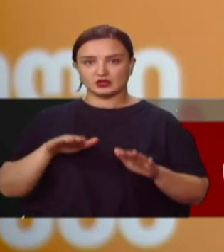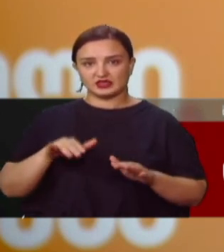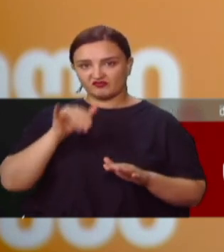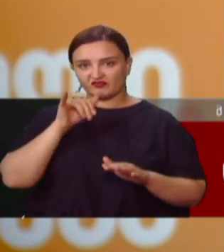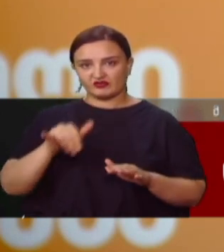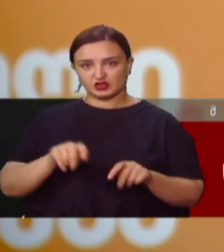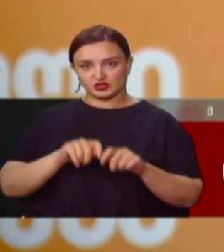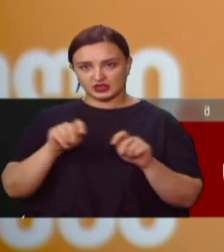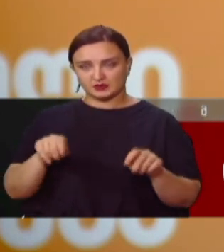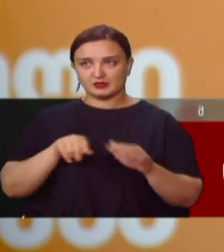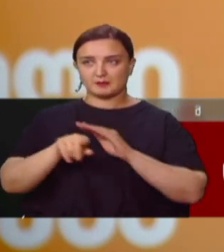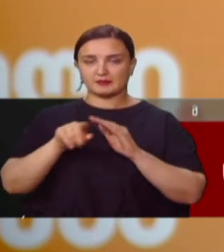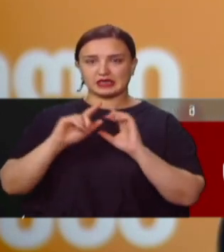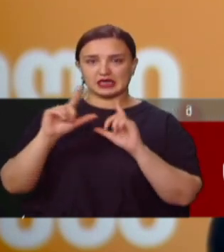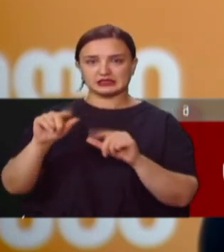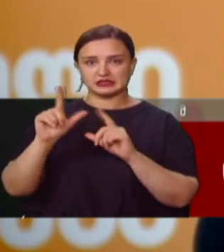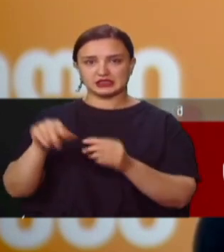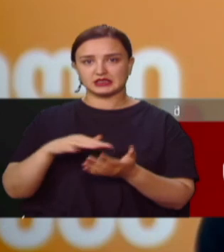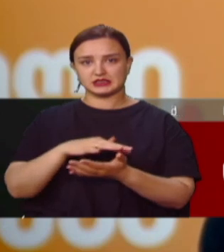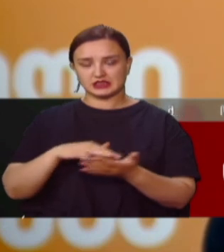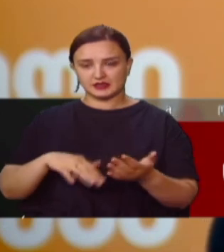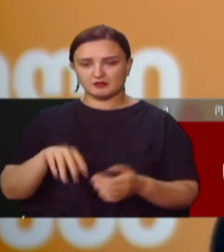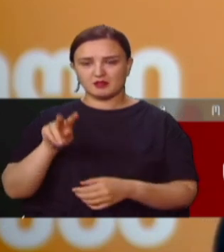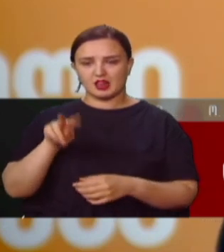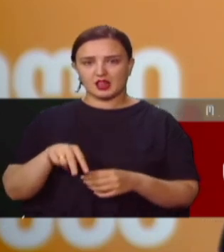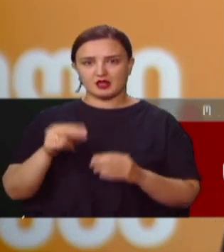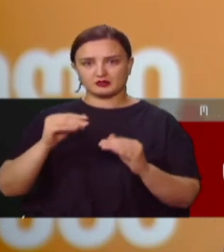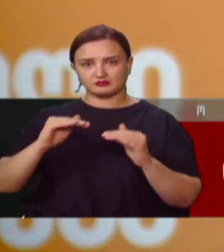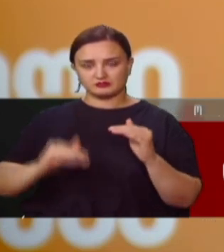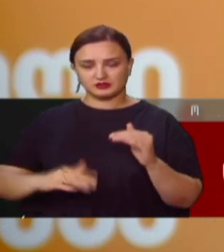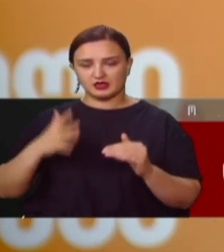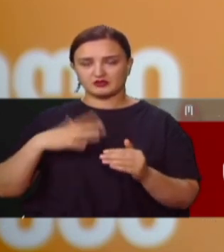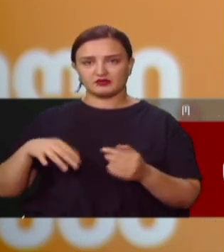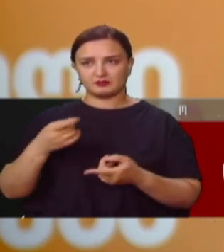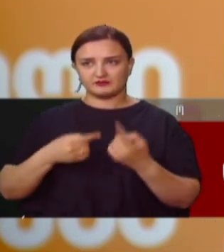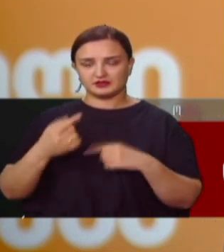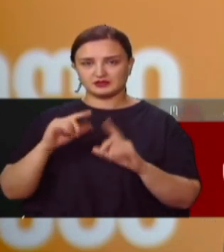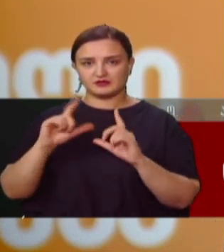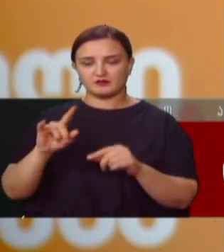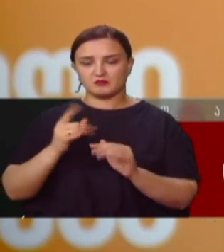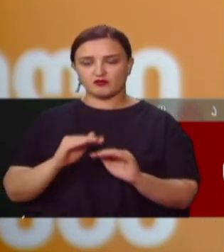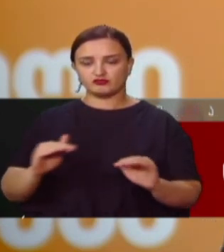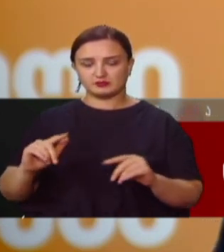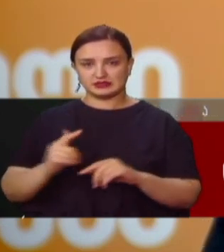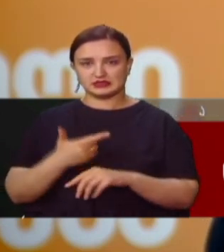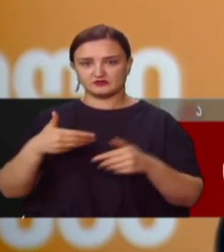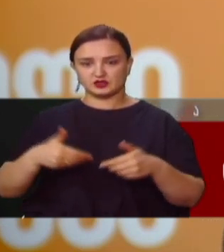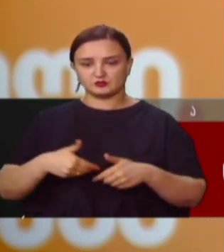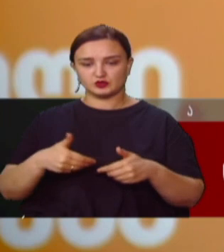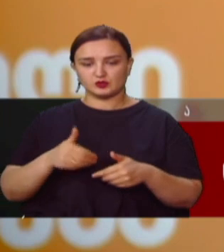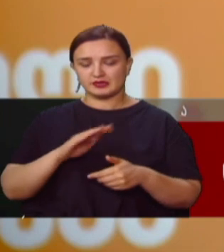ინფლაცია გრძელდება, ლარი უფასურდება, ქართველები ისევ გარბიან საქართველოდან, ბავშვები ისევ შიმშილობენ. არც ერთი